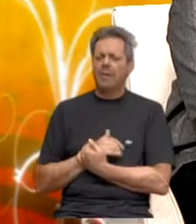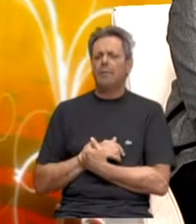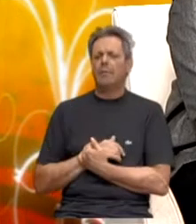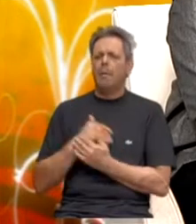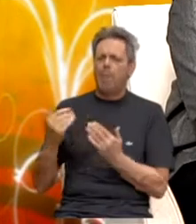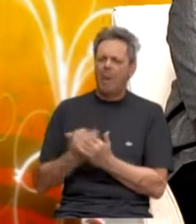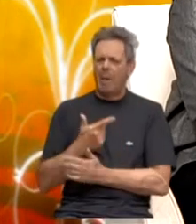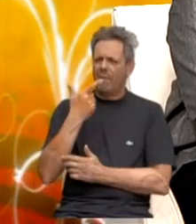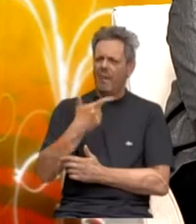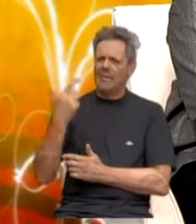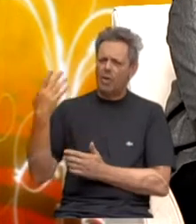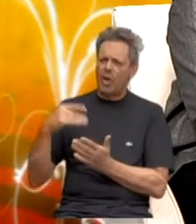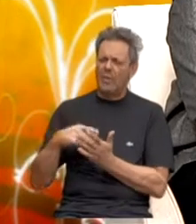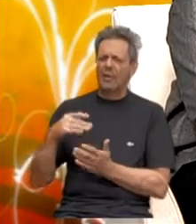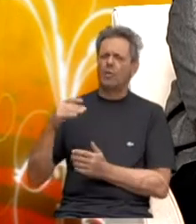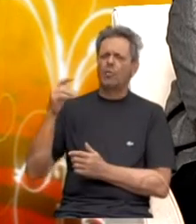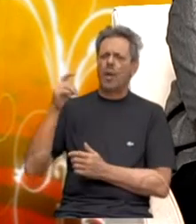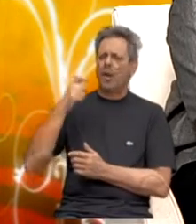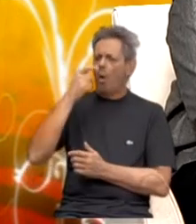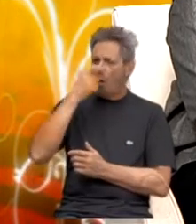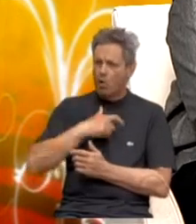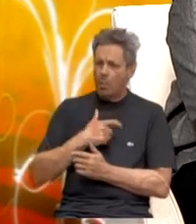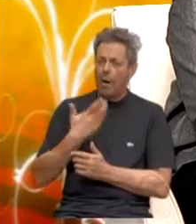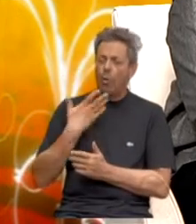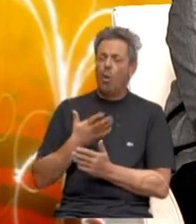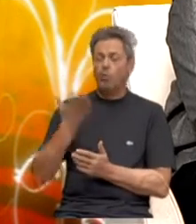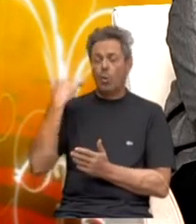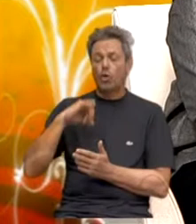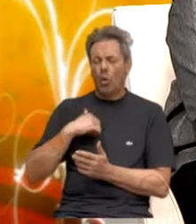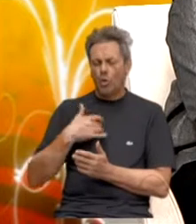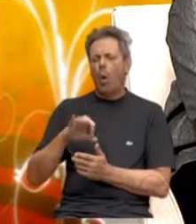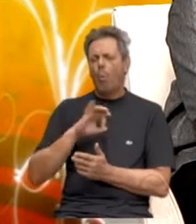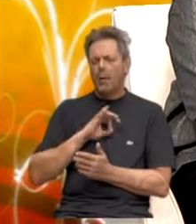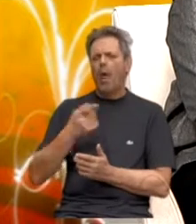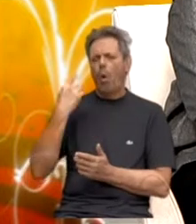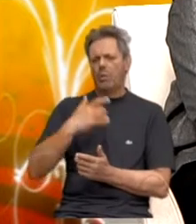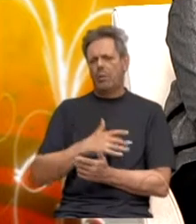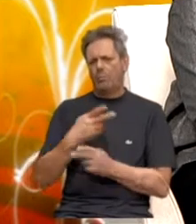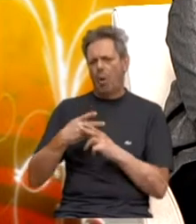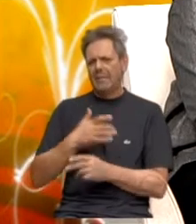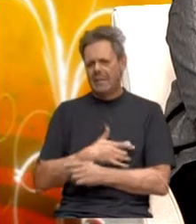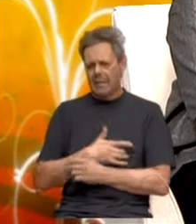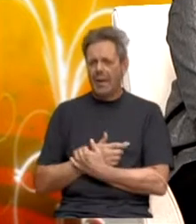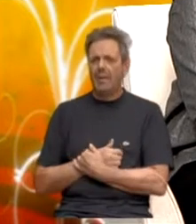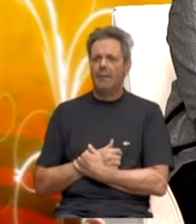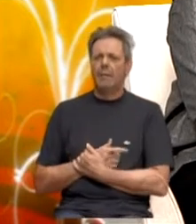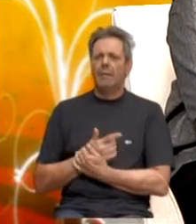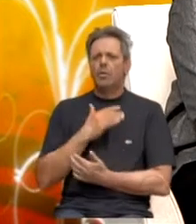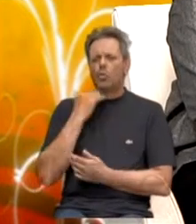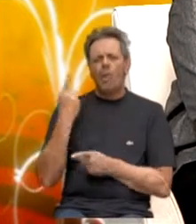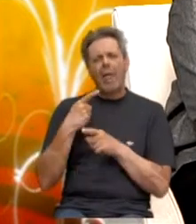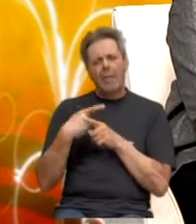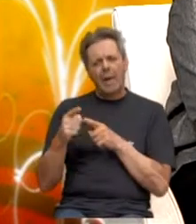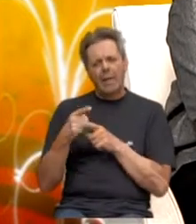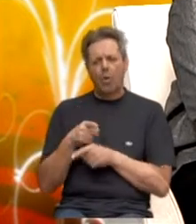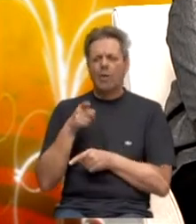Ponavljam, 24.000 osoba koje su u prošloj godini umrle od posljedice kardiovaskularnih bolesti su dovoljan razlog